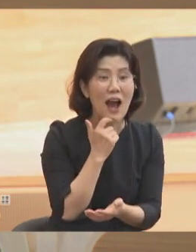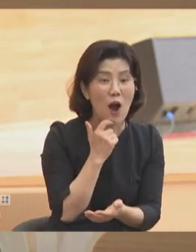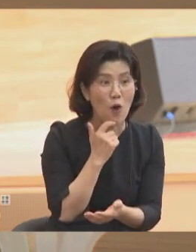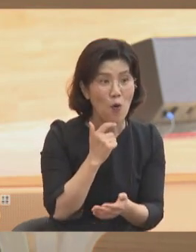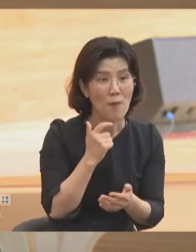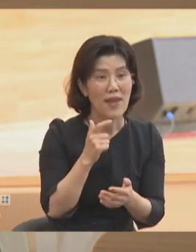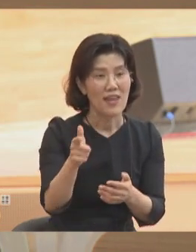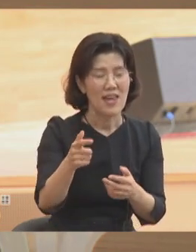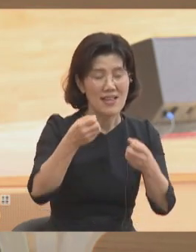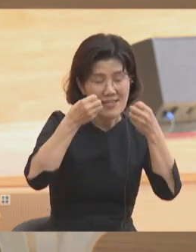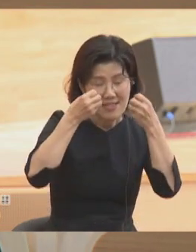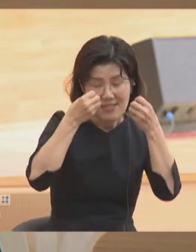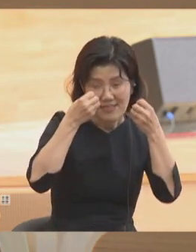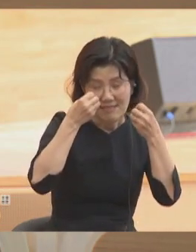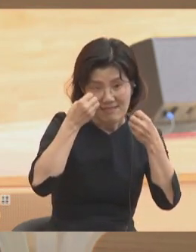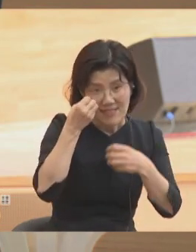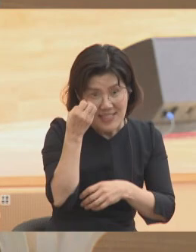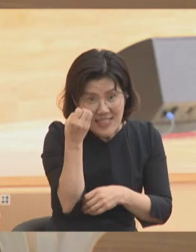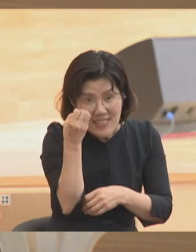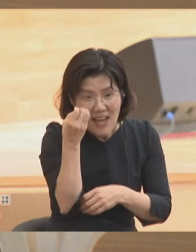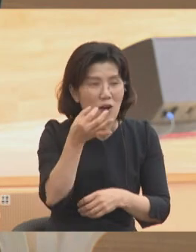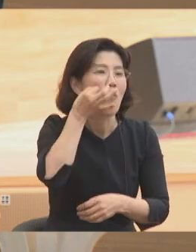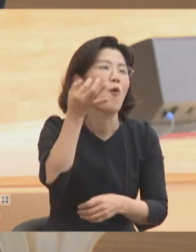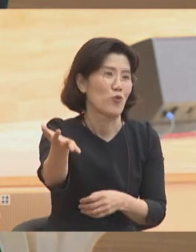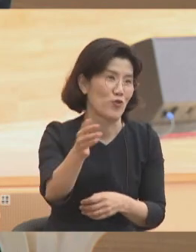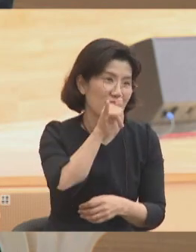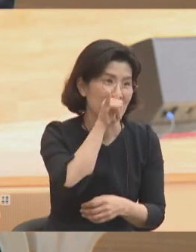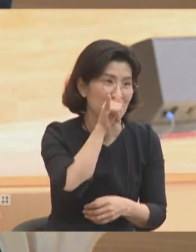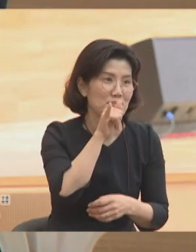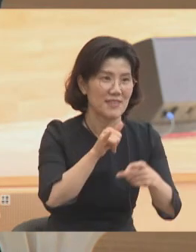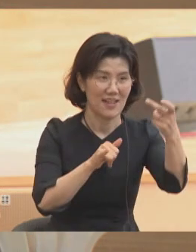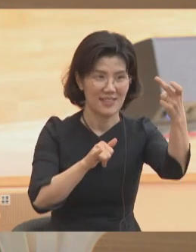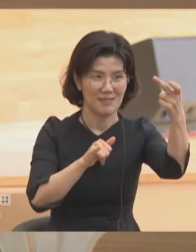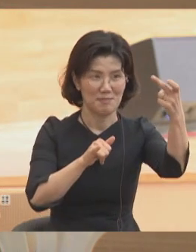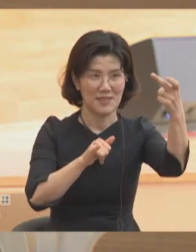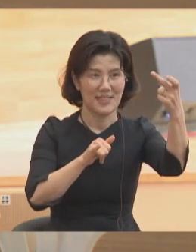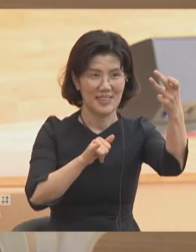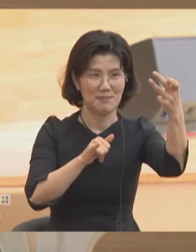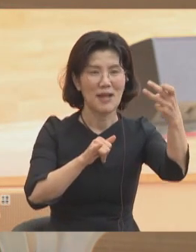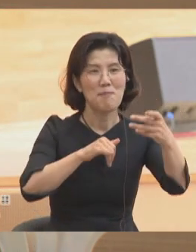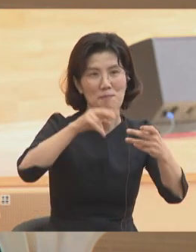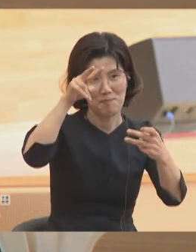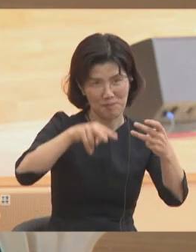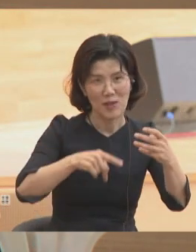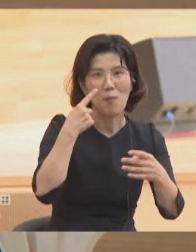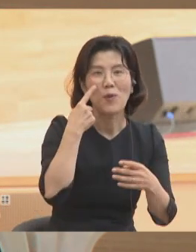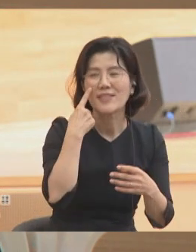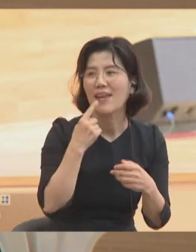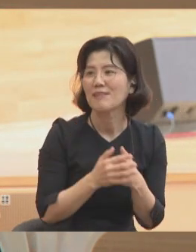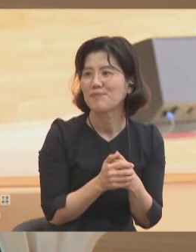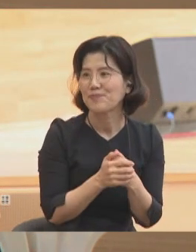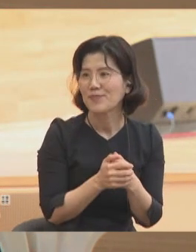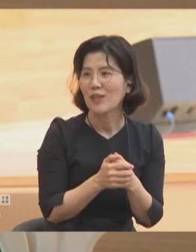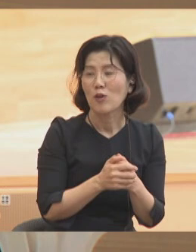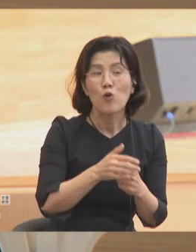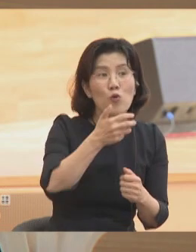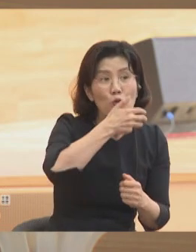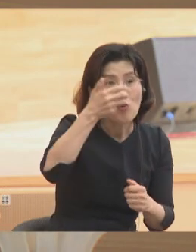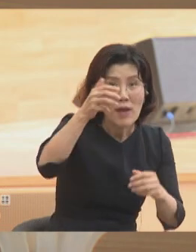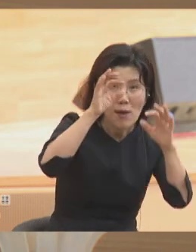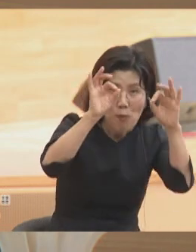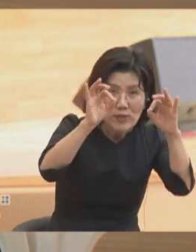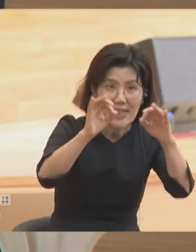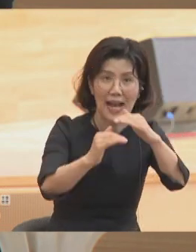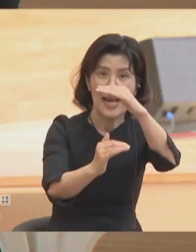놀랍고 신비한 관경을 보여 주십니다 우리 12절 13절 말씀인데 함께 읽겠습니다 시작 꿈에 본즉